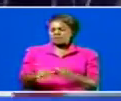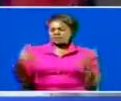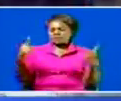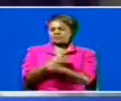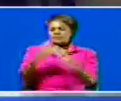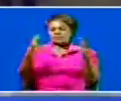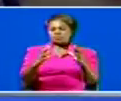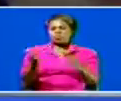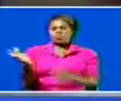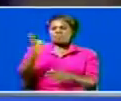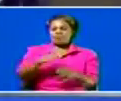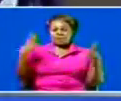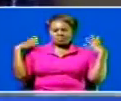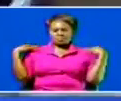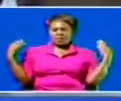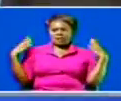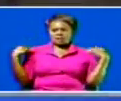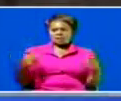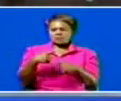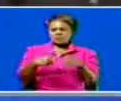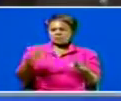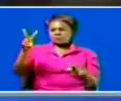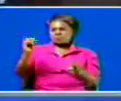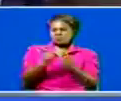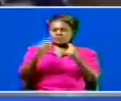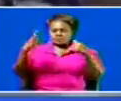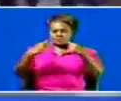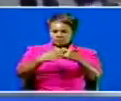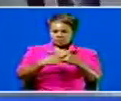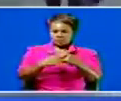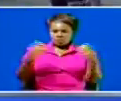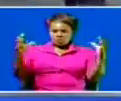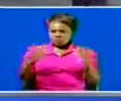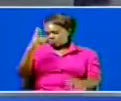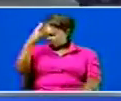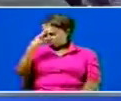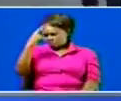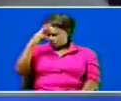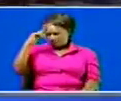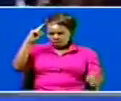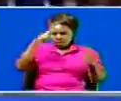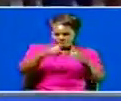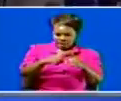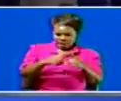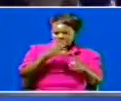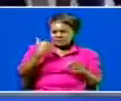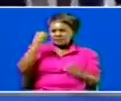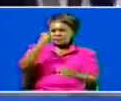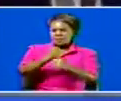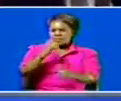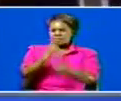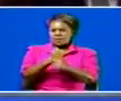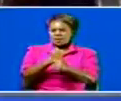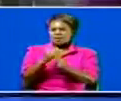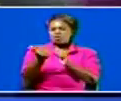tofauti zimerejea kwenye maandalizi yao ya mwaka 2018, huku kikosi cha Rongai kikiwa na ari ya kufanya vema katika ligi